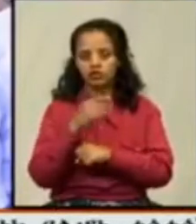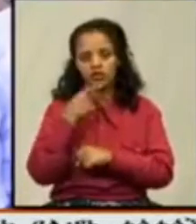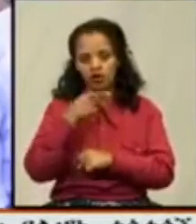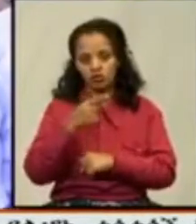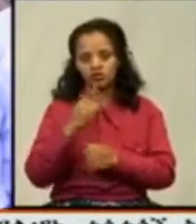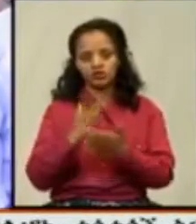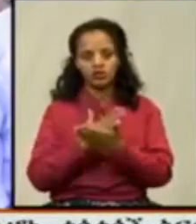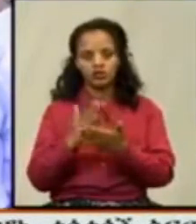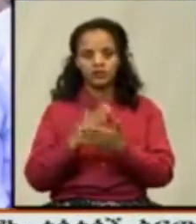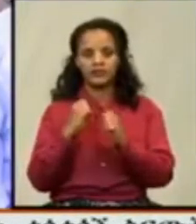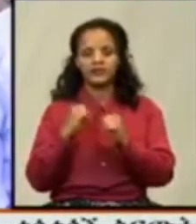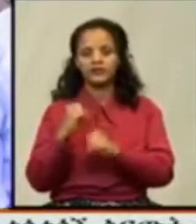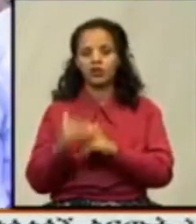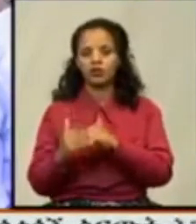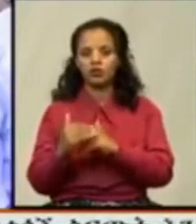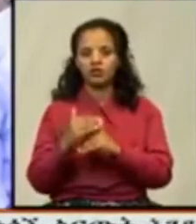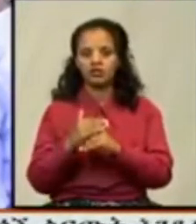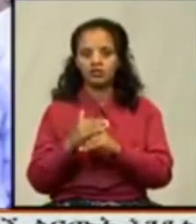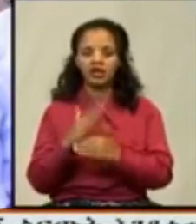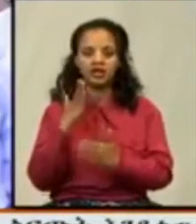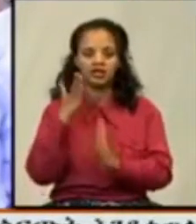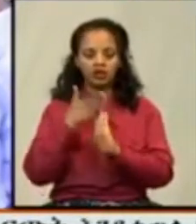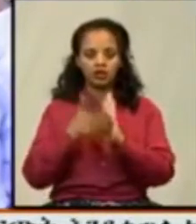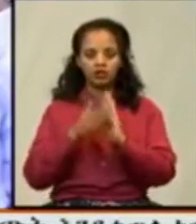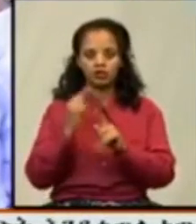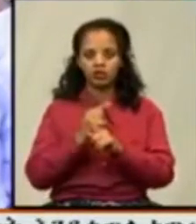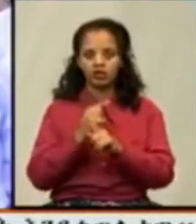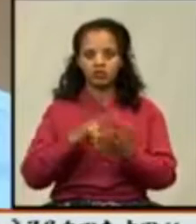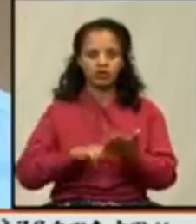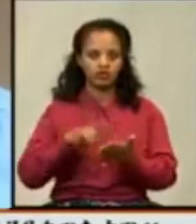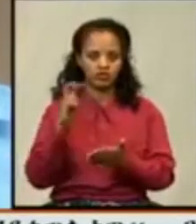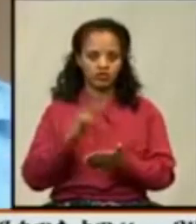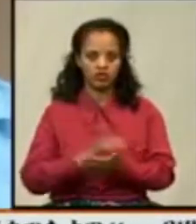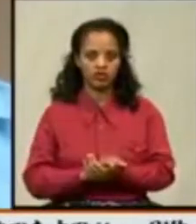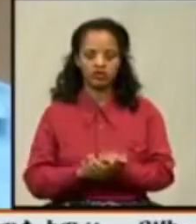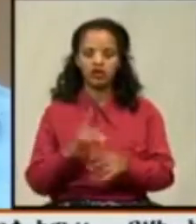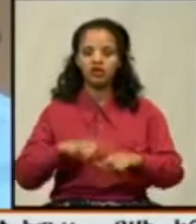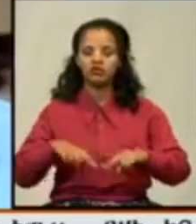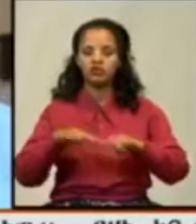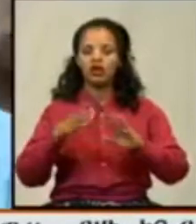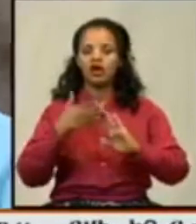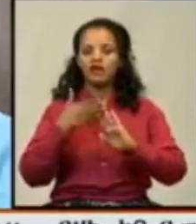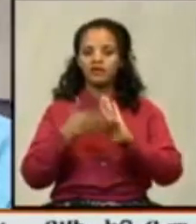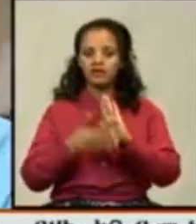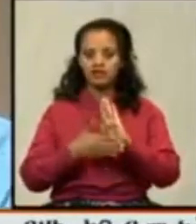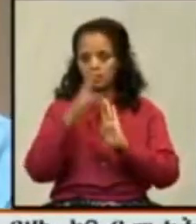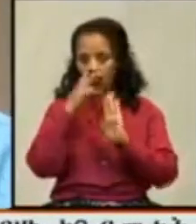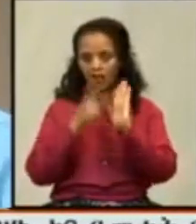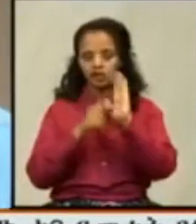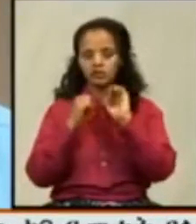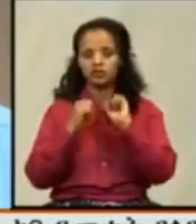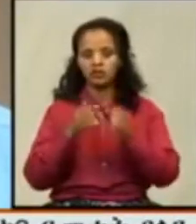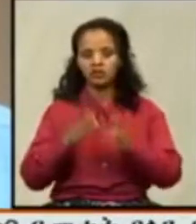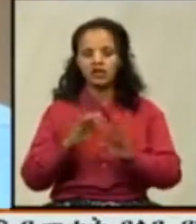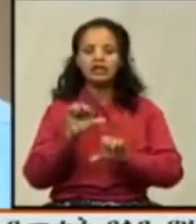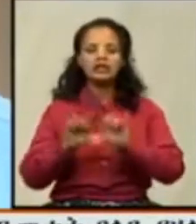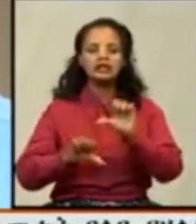ተሳታፊዎቹ በጠንካራ ጎንም የተከናወኑ ተግባራትንም አንስተዋል። የዞኖችን አፈጻጸም ሊያሳይ በሚችል መልኩ፣ እርስ